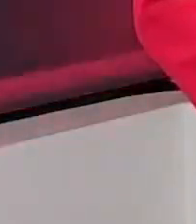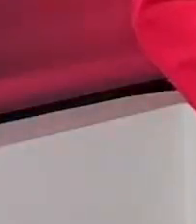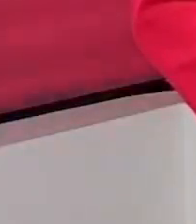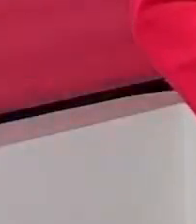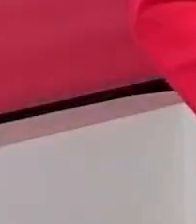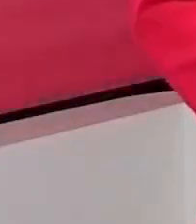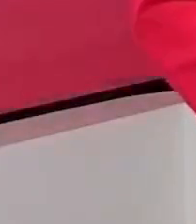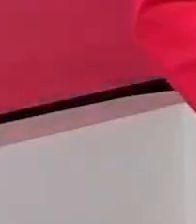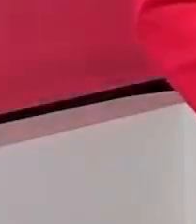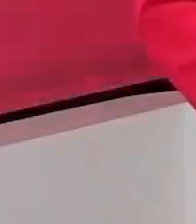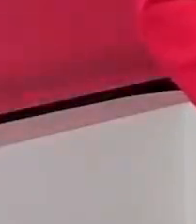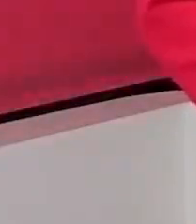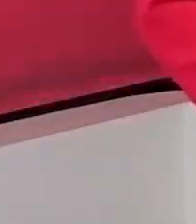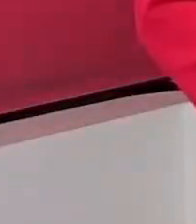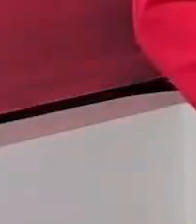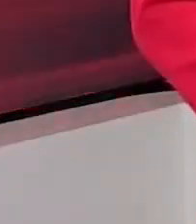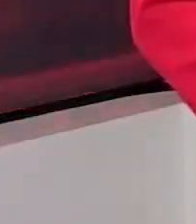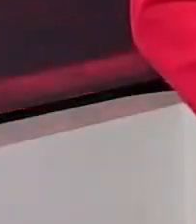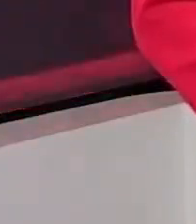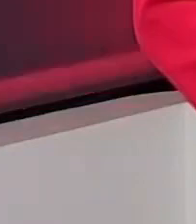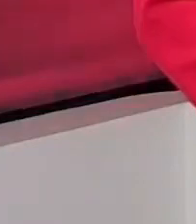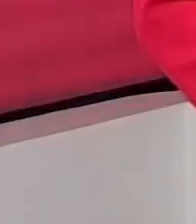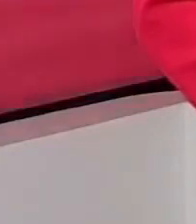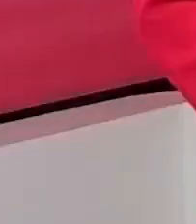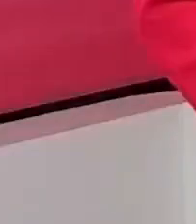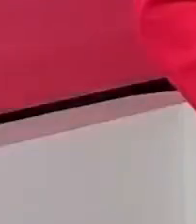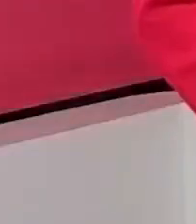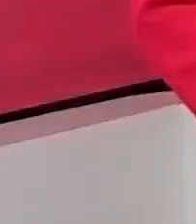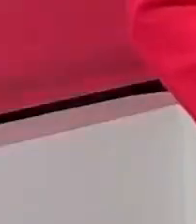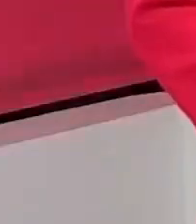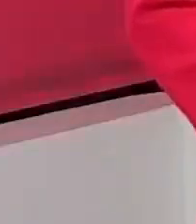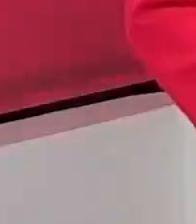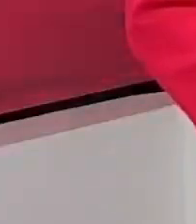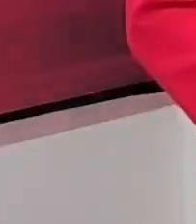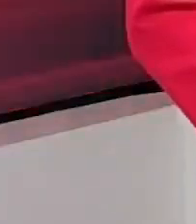samahan nyo kami sa GMA Pinoy TV at sa www.gmanews.tv.